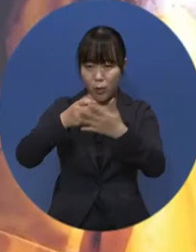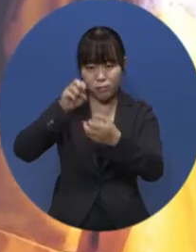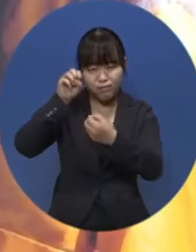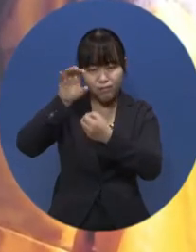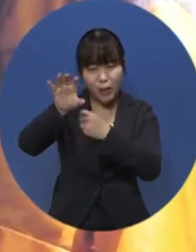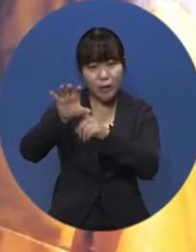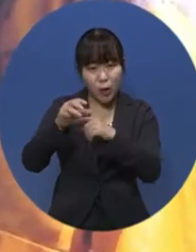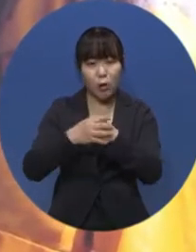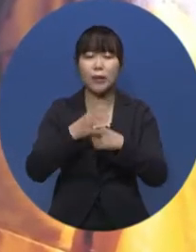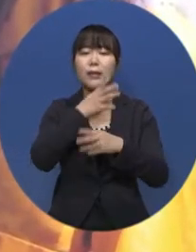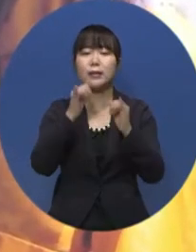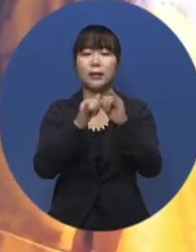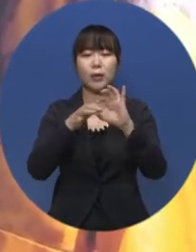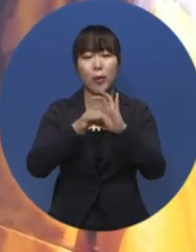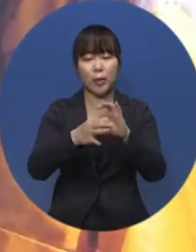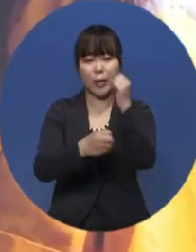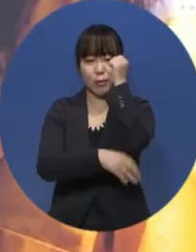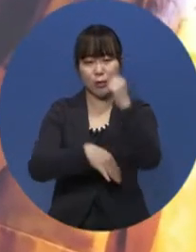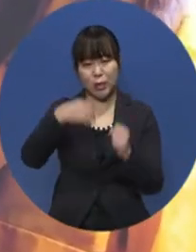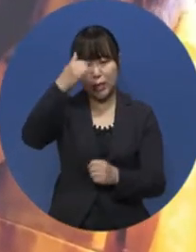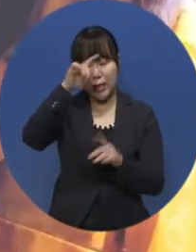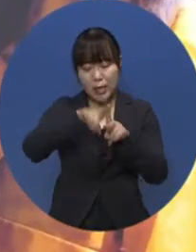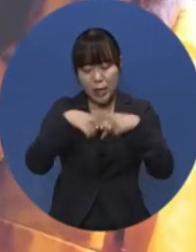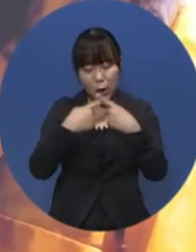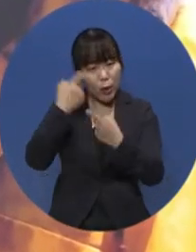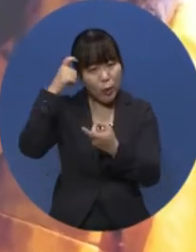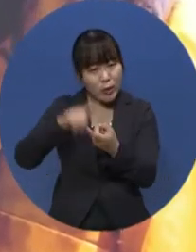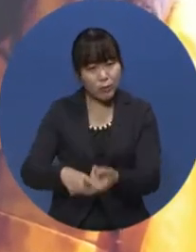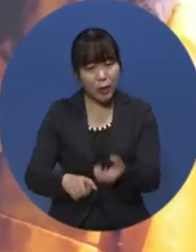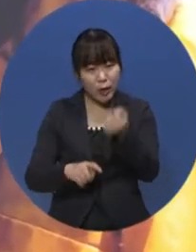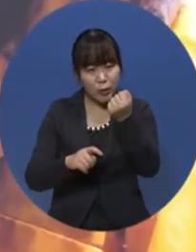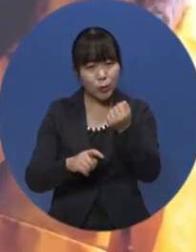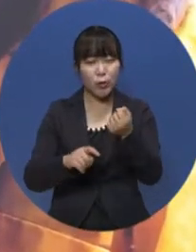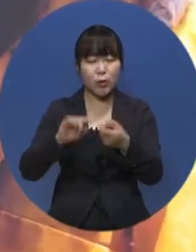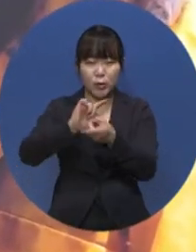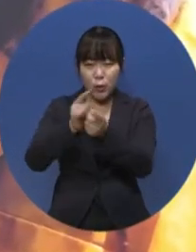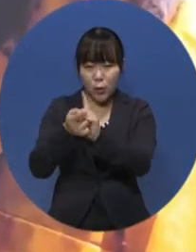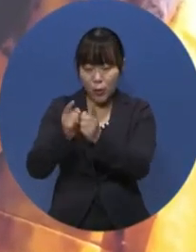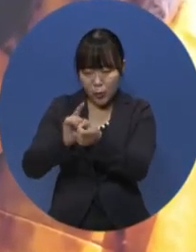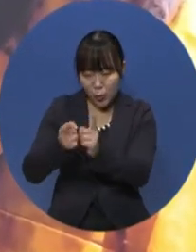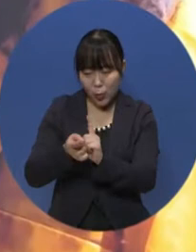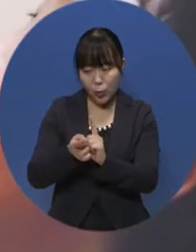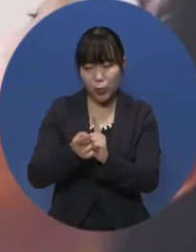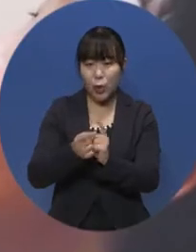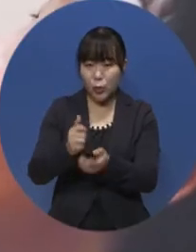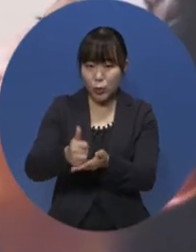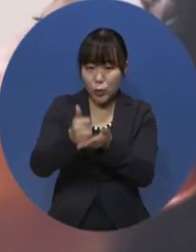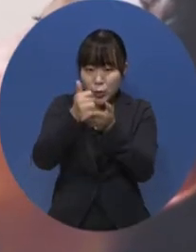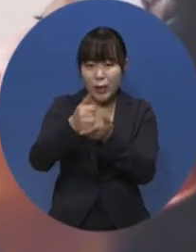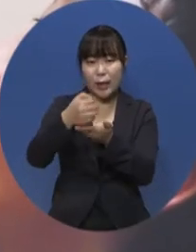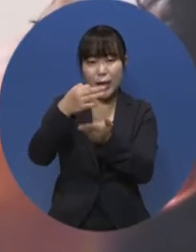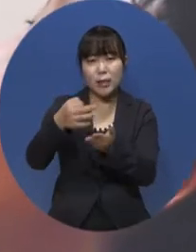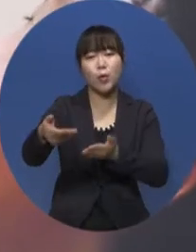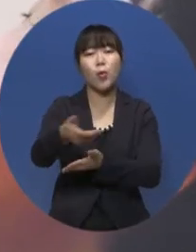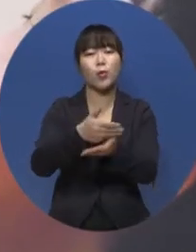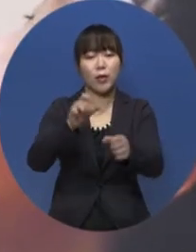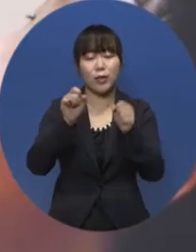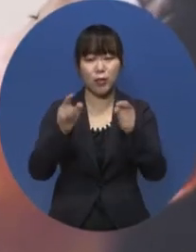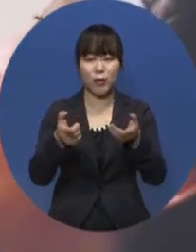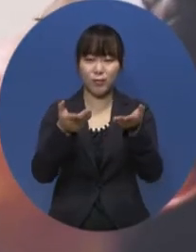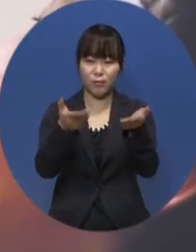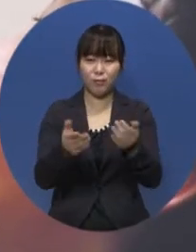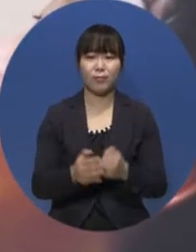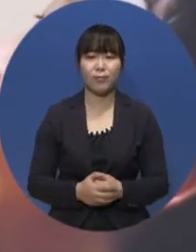대한 근본적인 이해와 관심을 높이고 세대가 서로 존중하는 가치를 공유하는 기회를